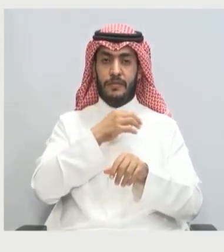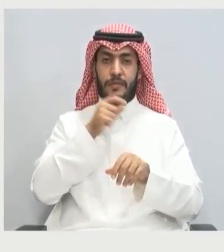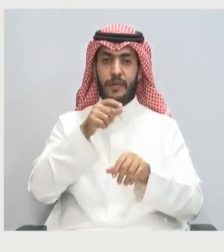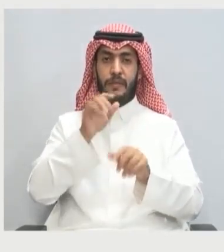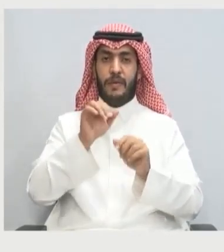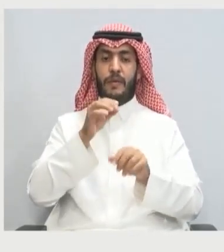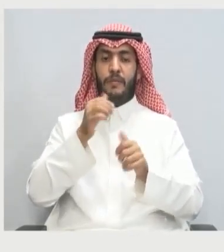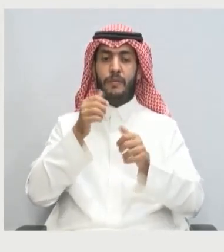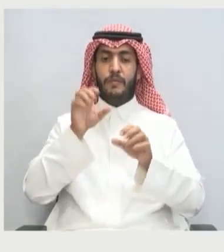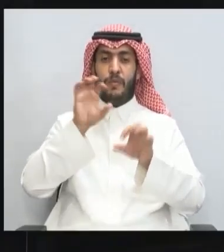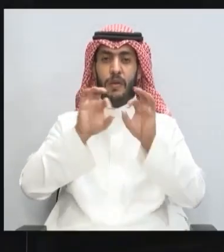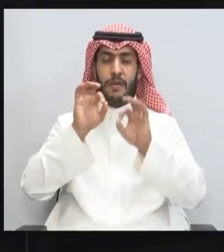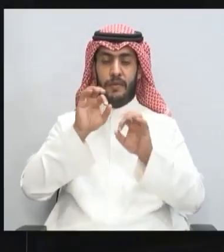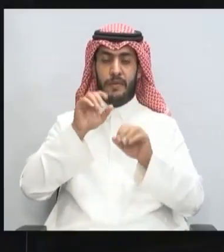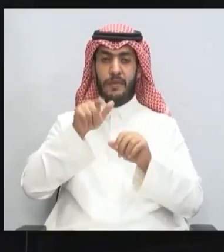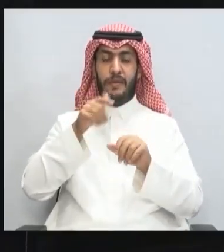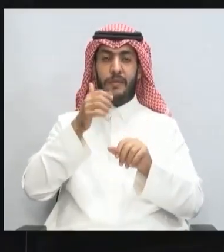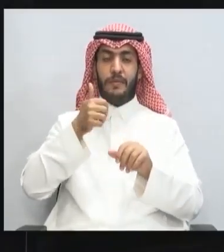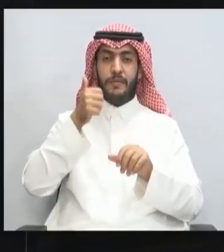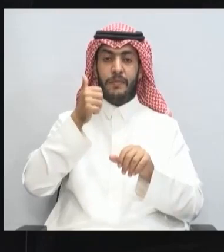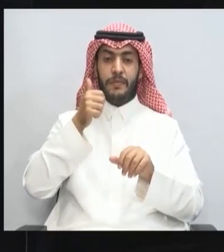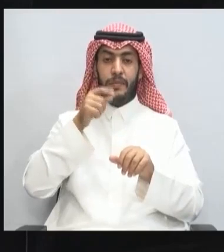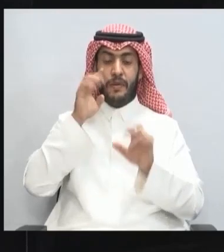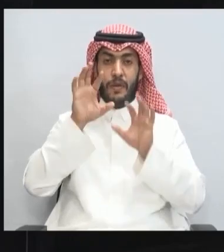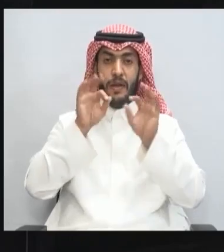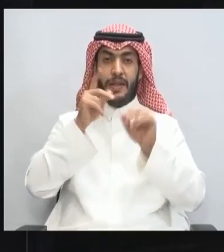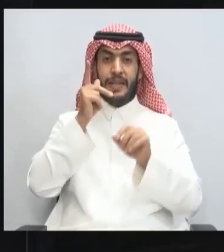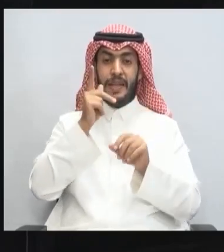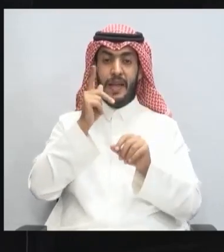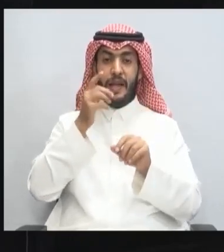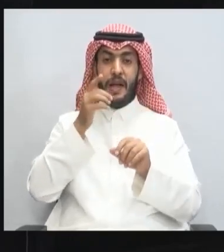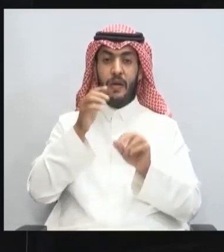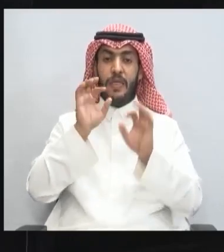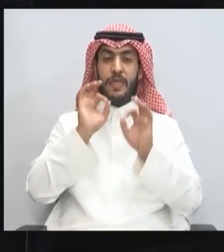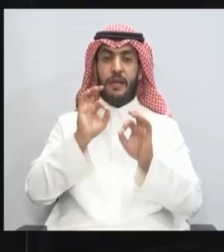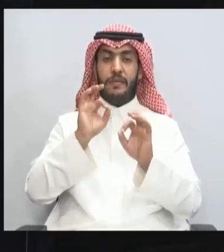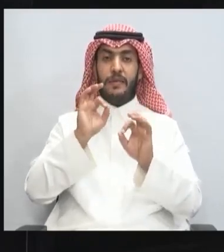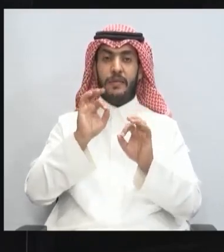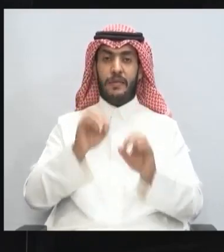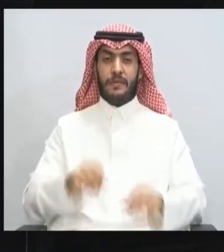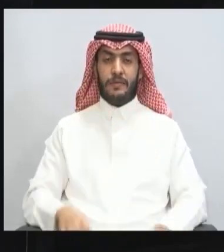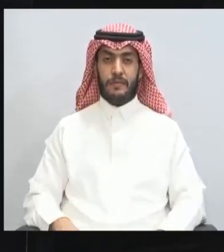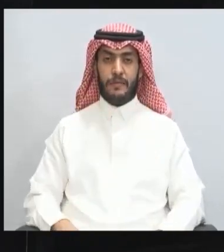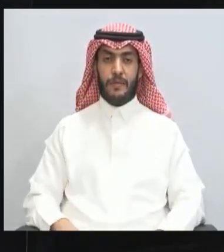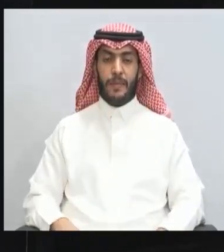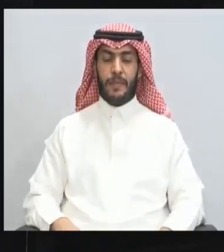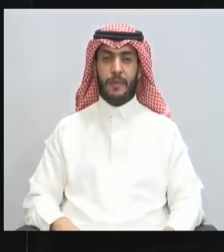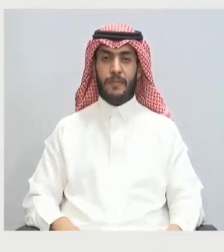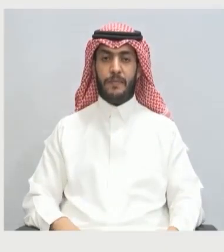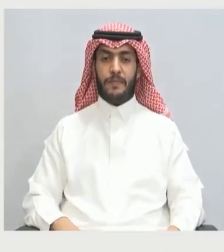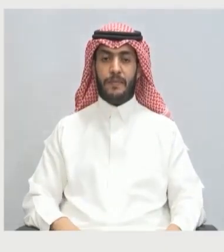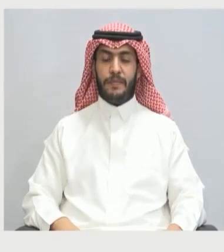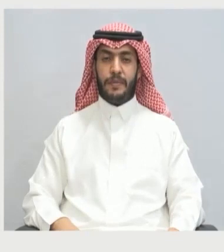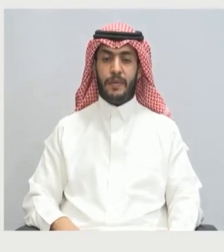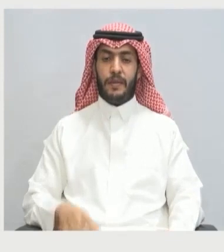في المختبر بناء على ذلك هل يحدد الك او الثابت تجريبيا ايضا نعم سيح حدد